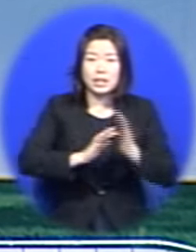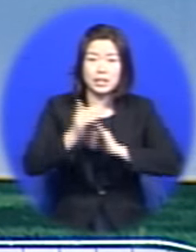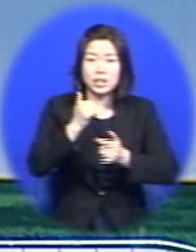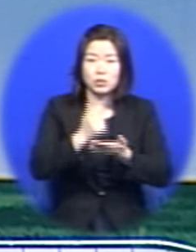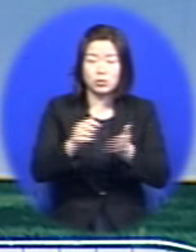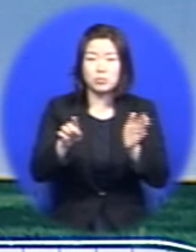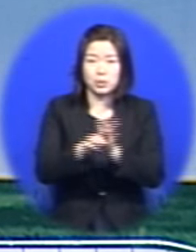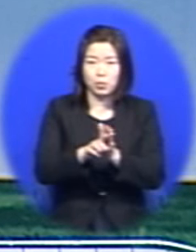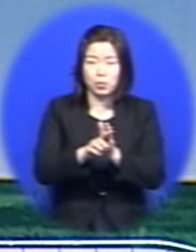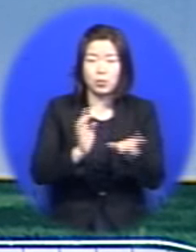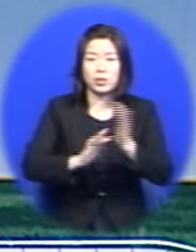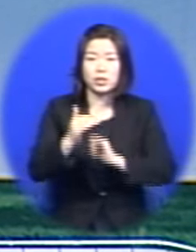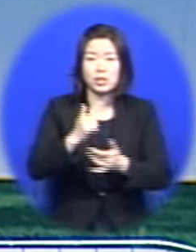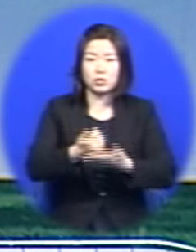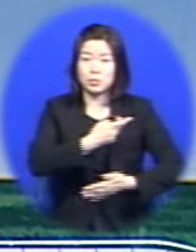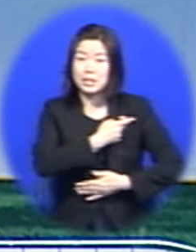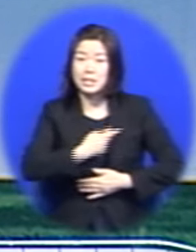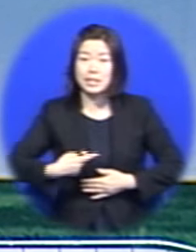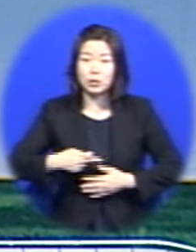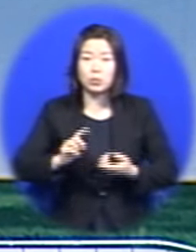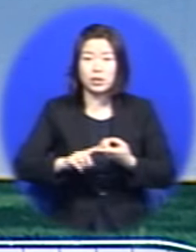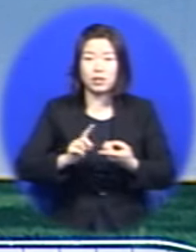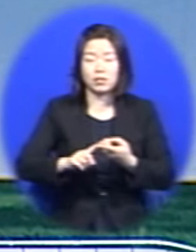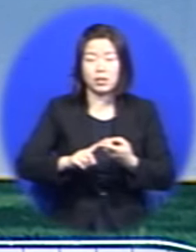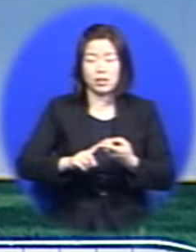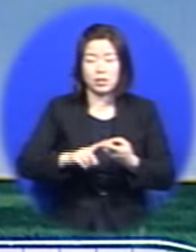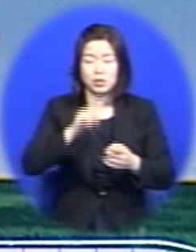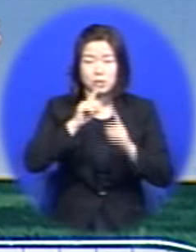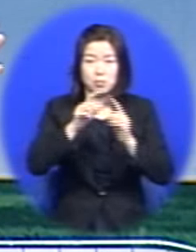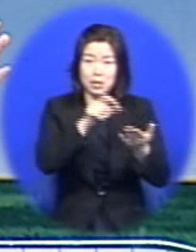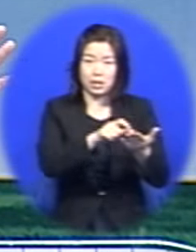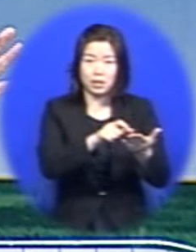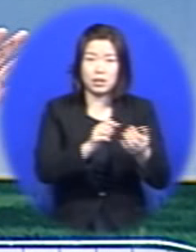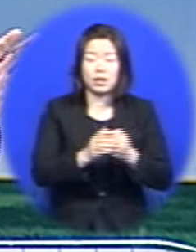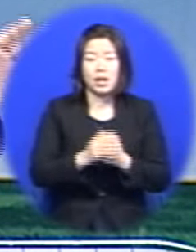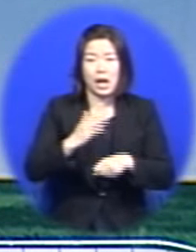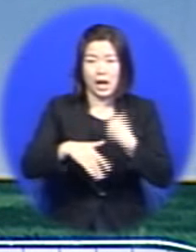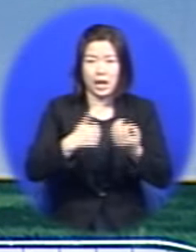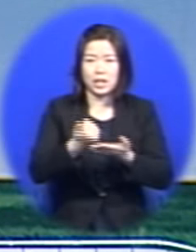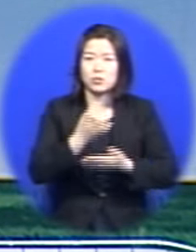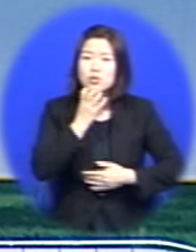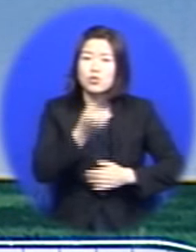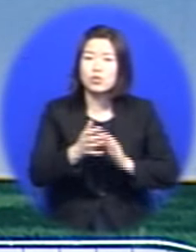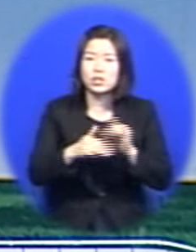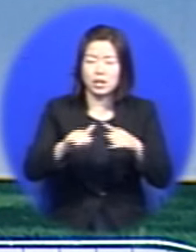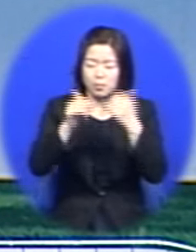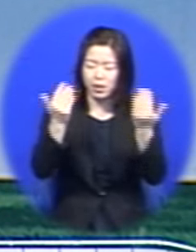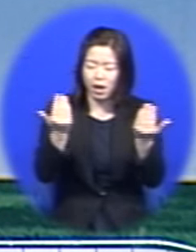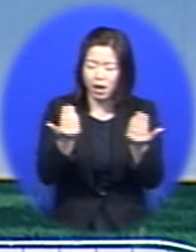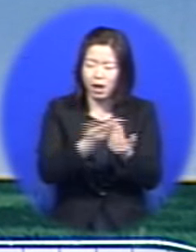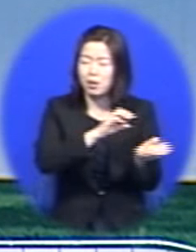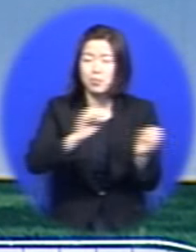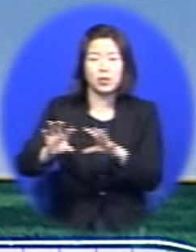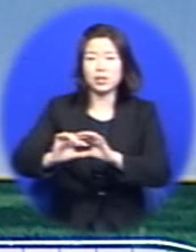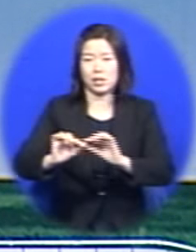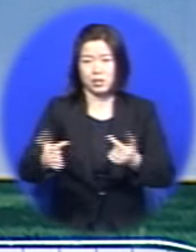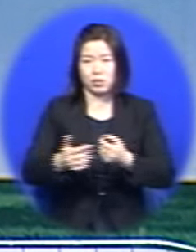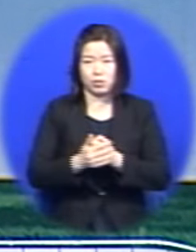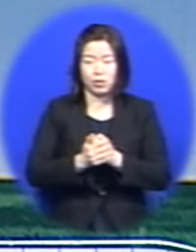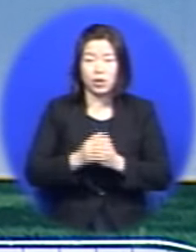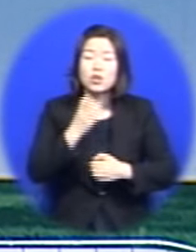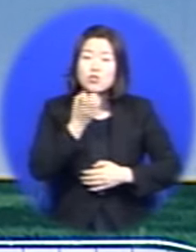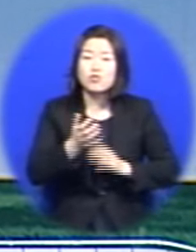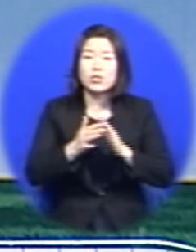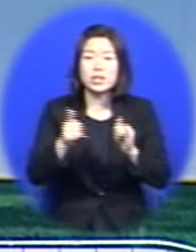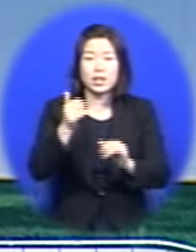사도가 된 것에 대해서 이야기합니다. 하나님이 유대인들을 다 버리신 게 아니라 유대인들